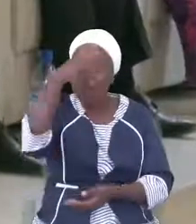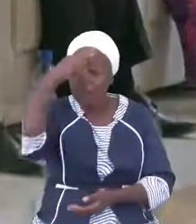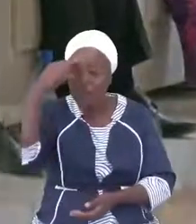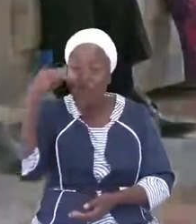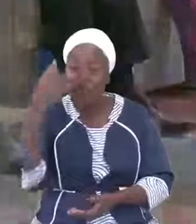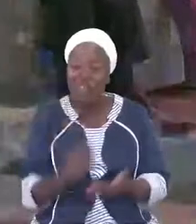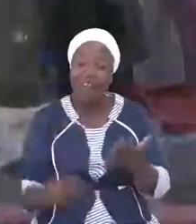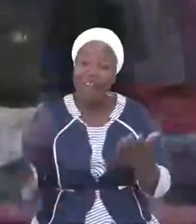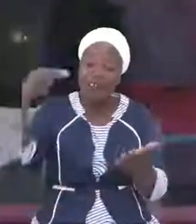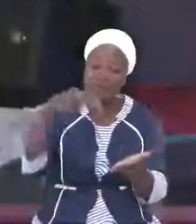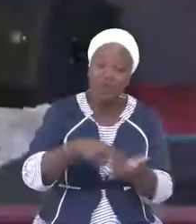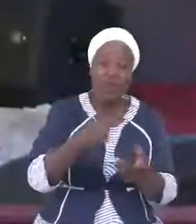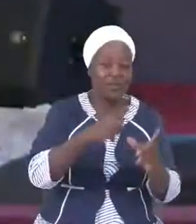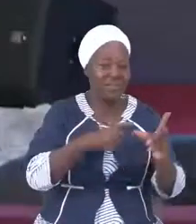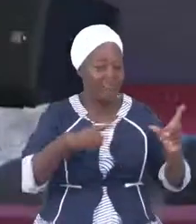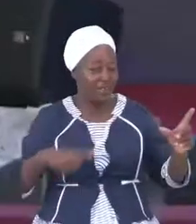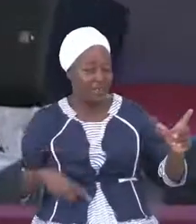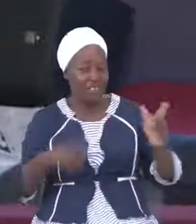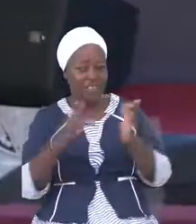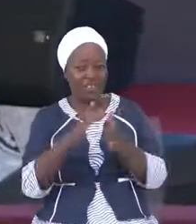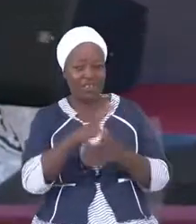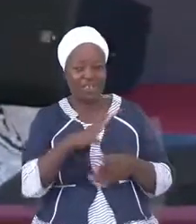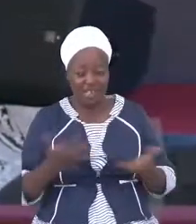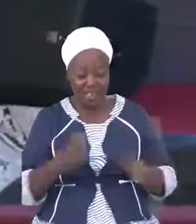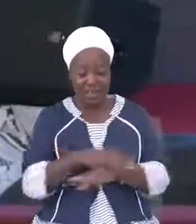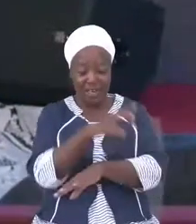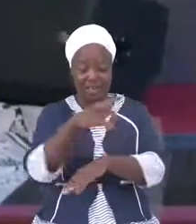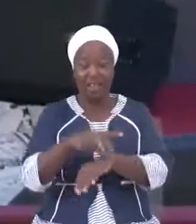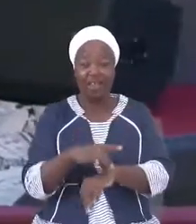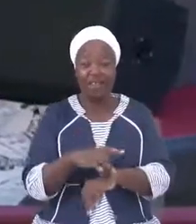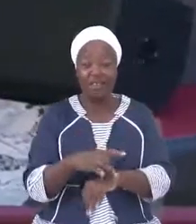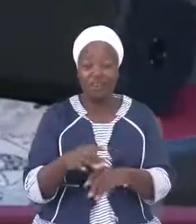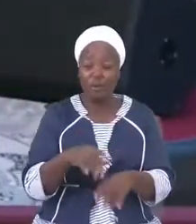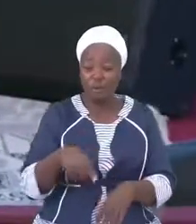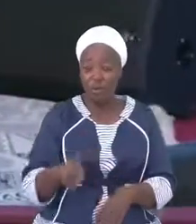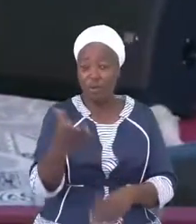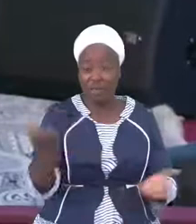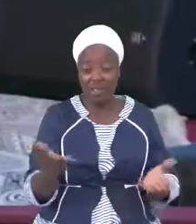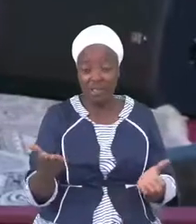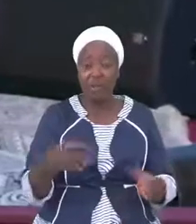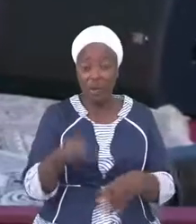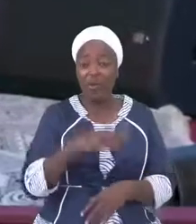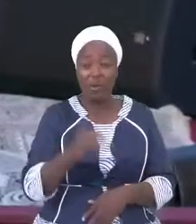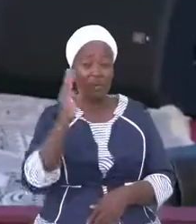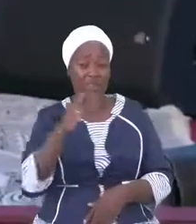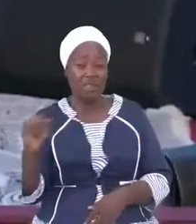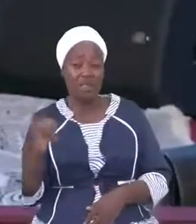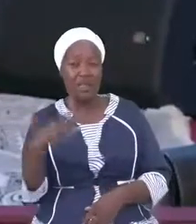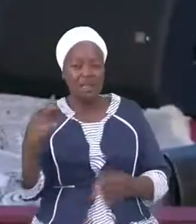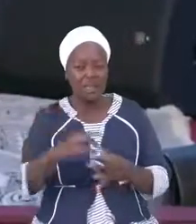Parce qu'à cause de la résurrection du Seigneur Jésus, ici sur terre, lorsque vous êtes ici,